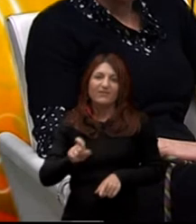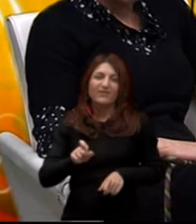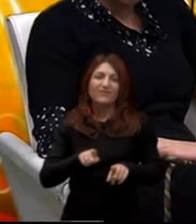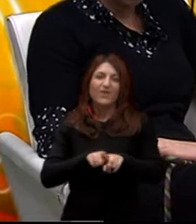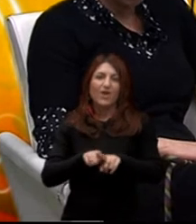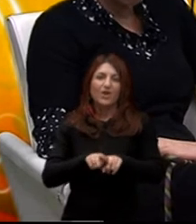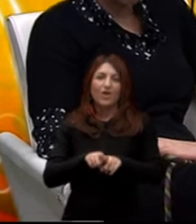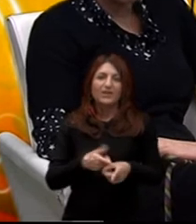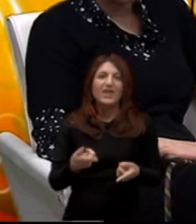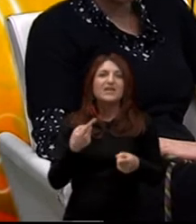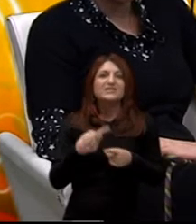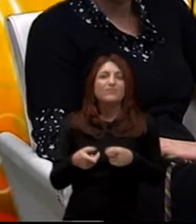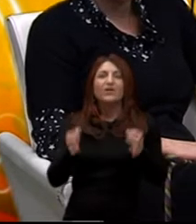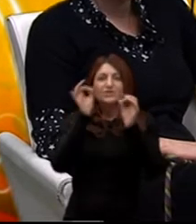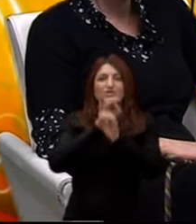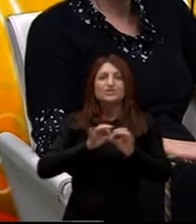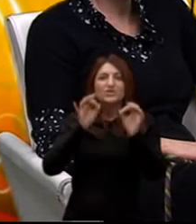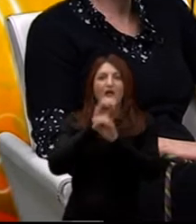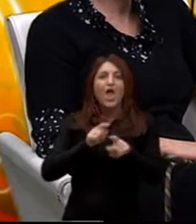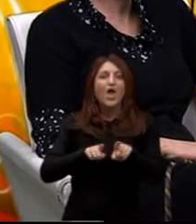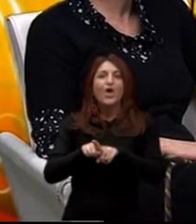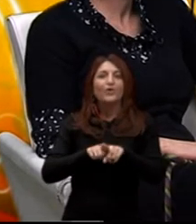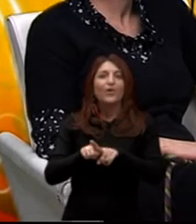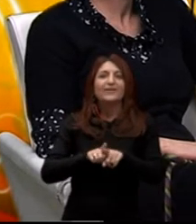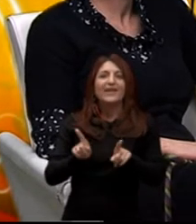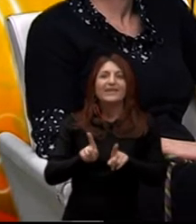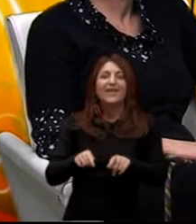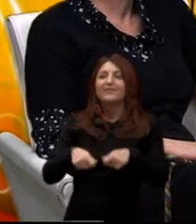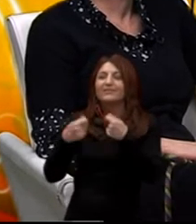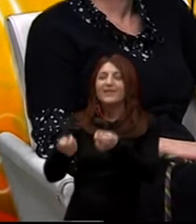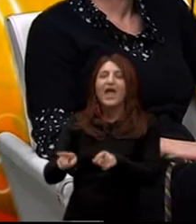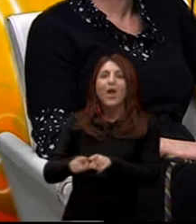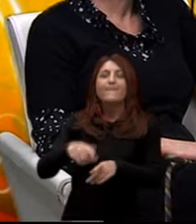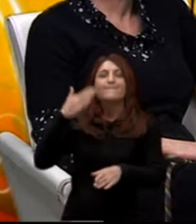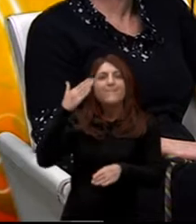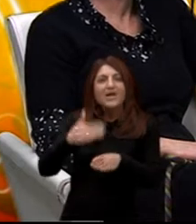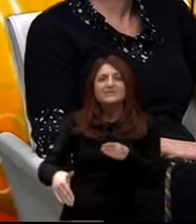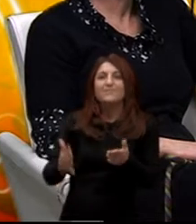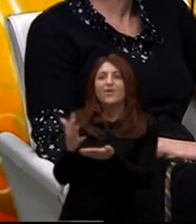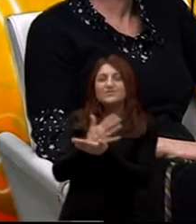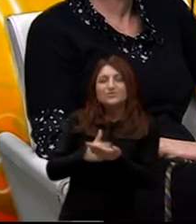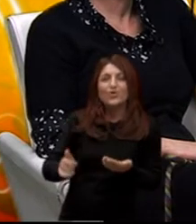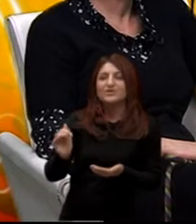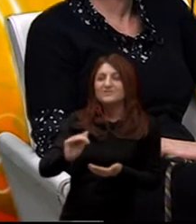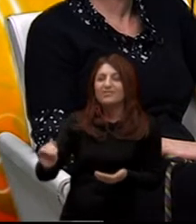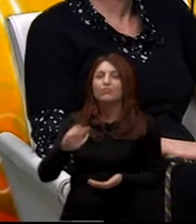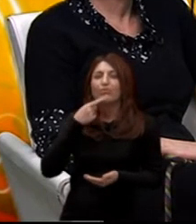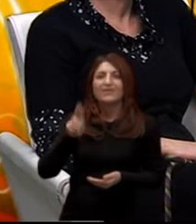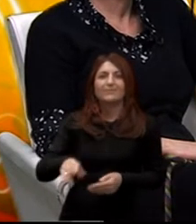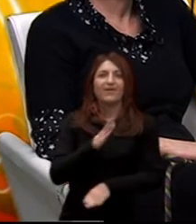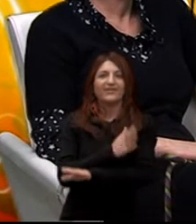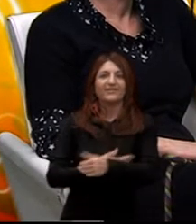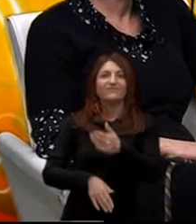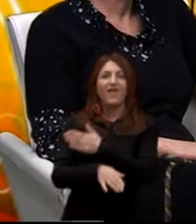nas, nažalost, roditelji nisu ti koji razvijaju maksimalno potencijale u djece sa